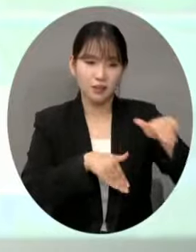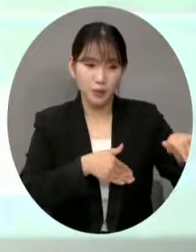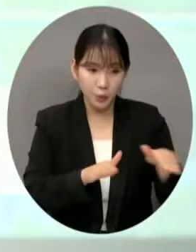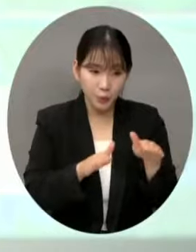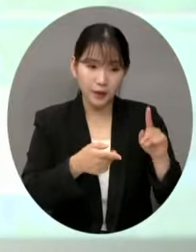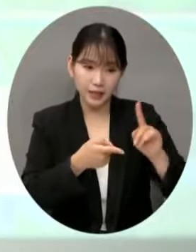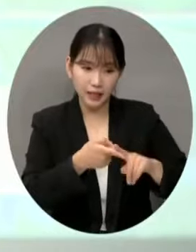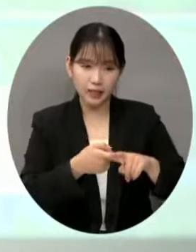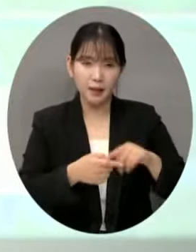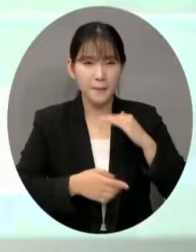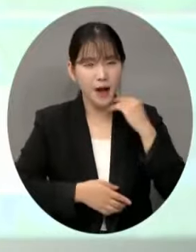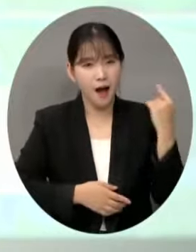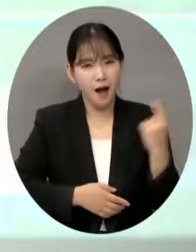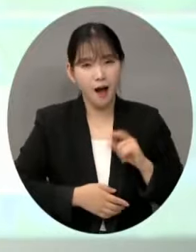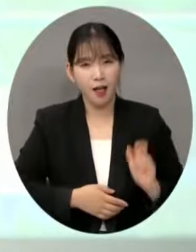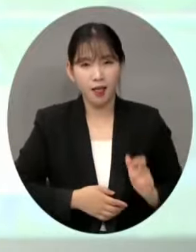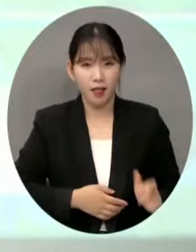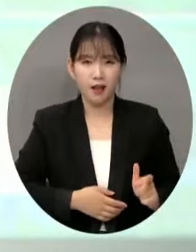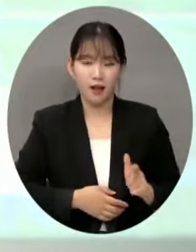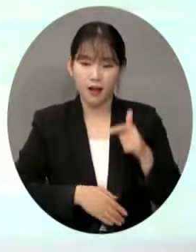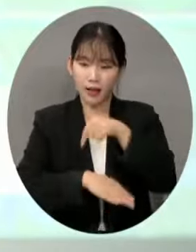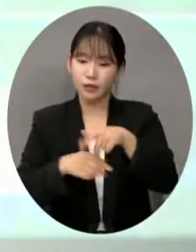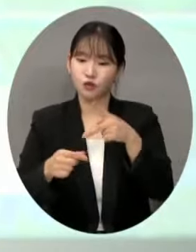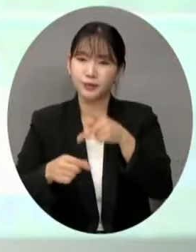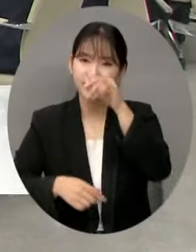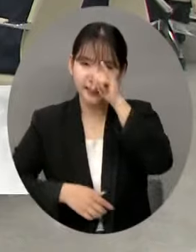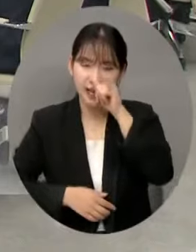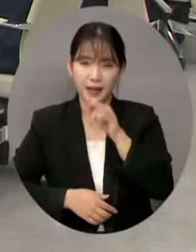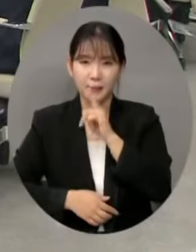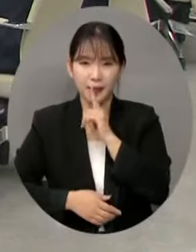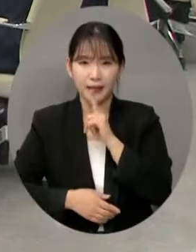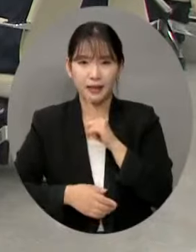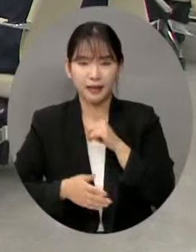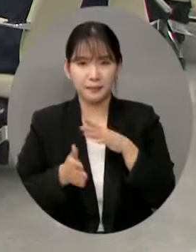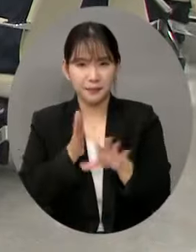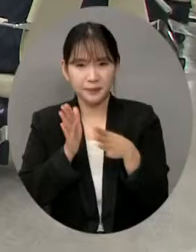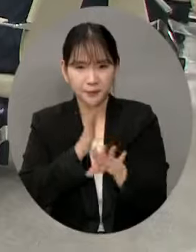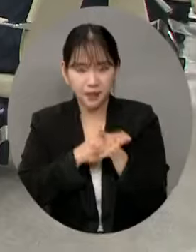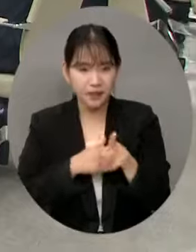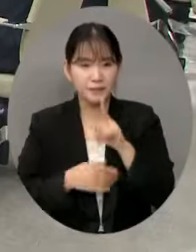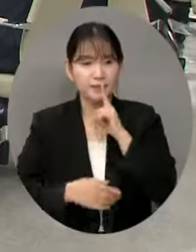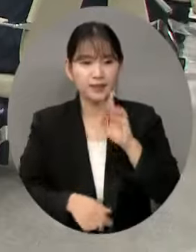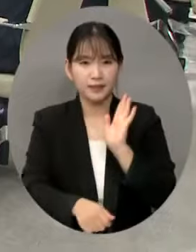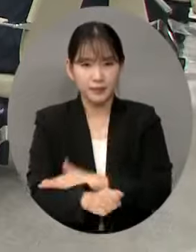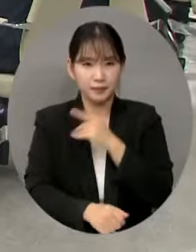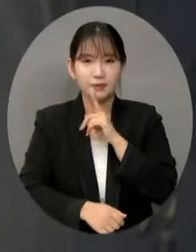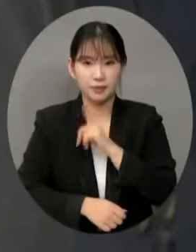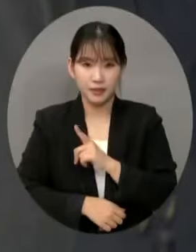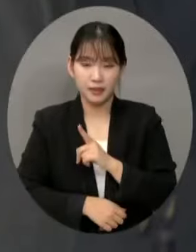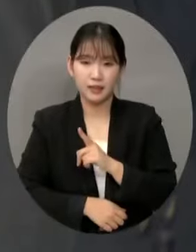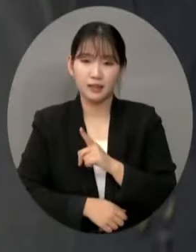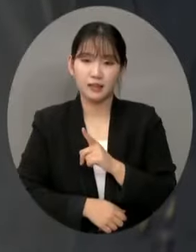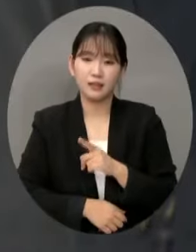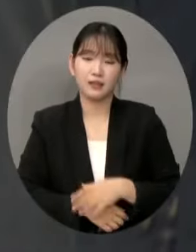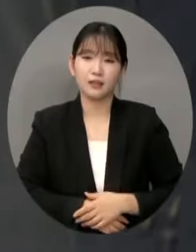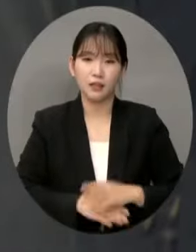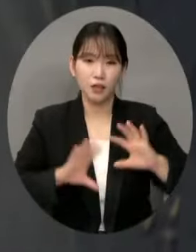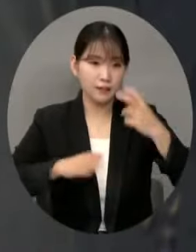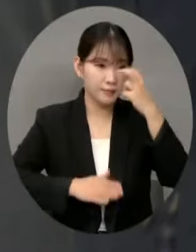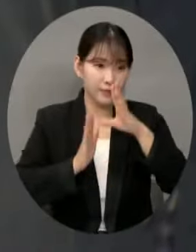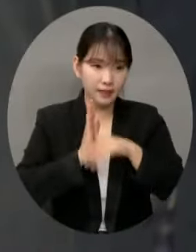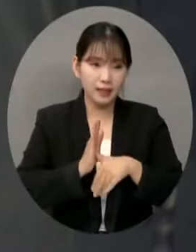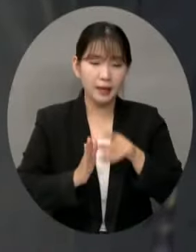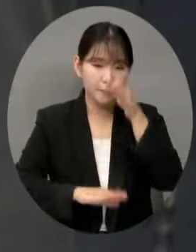향해 함흥차사 플랜 B 등을 언급한 것을 문제 삼은 겁니다. 강 시장의 국감장 사과 발언에 대해서 김